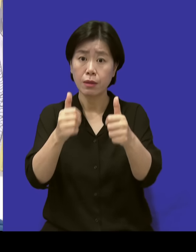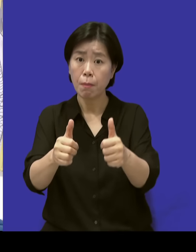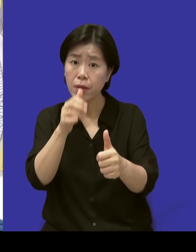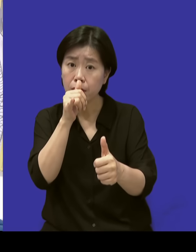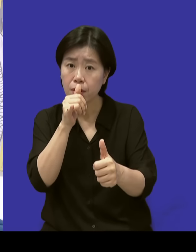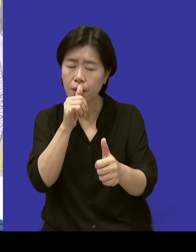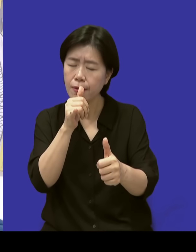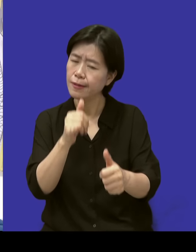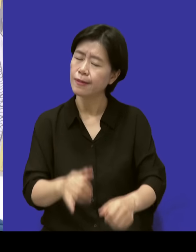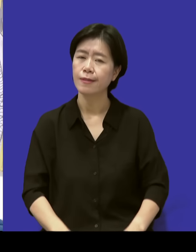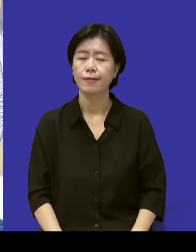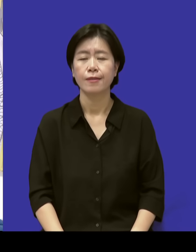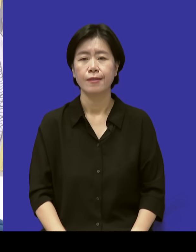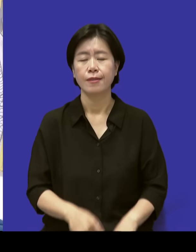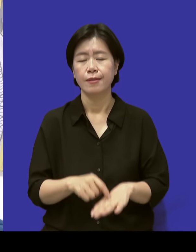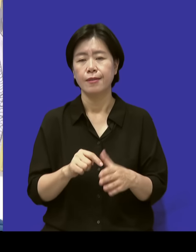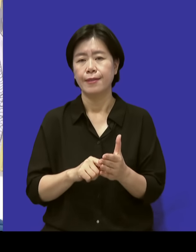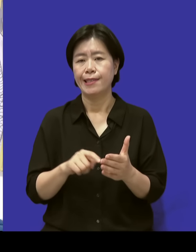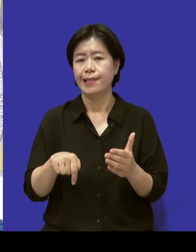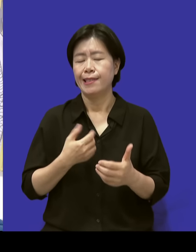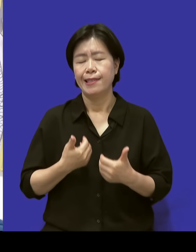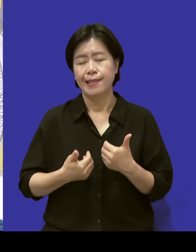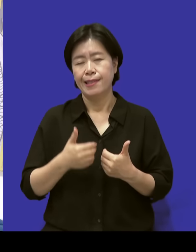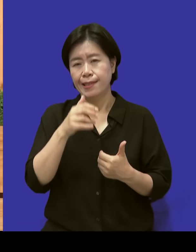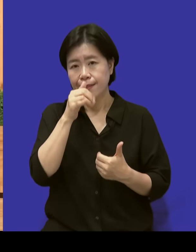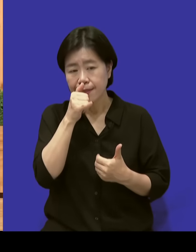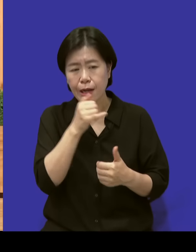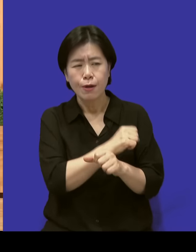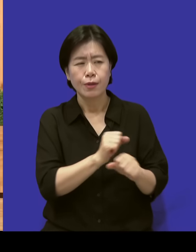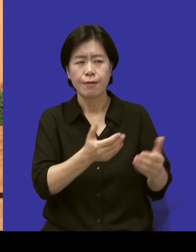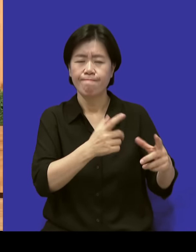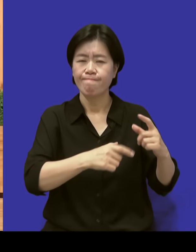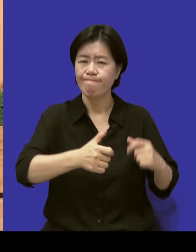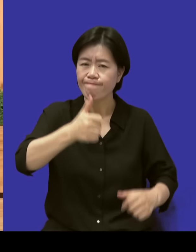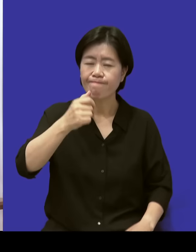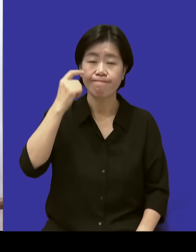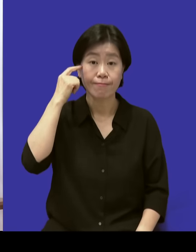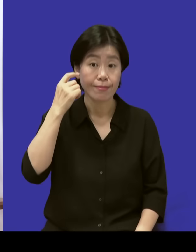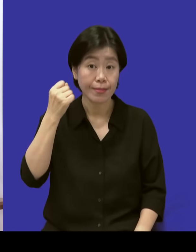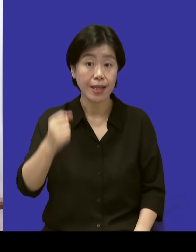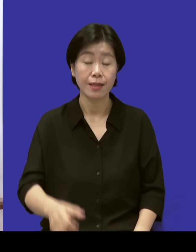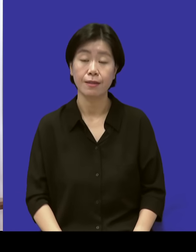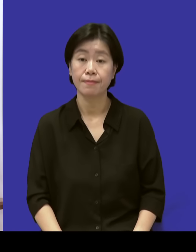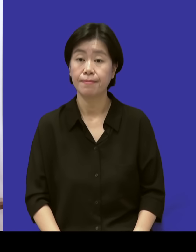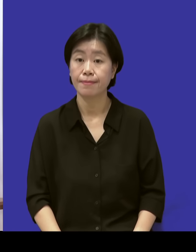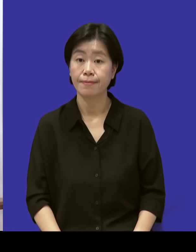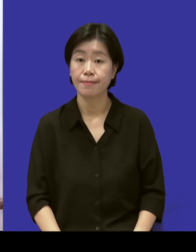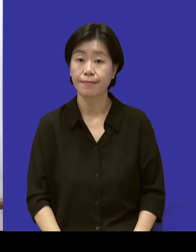질서를 잡긴 잡아야 되는데 제 마음 속에는 용서하고 싶은 마음이 더 컸어요. 예. 그리고